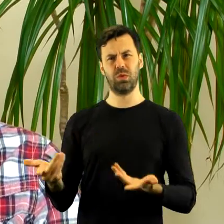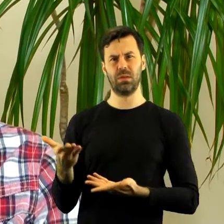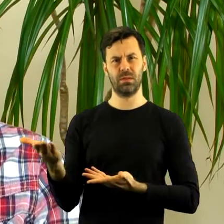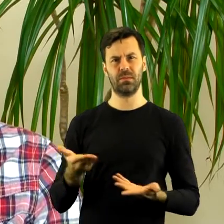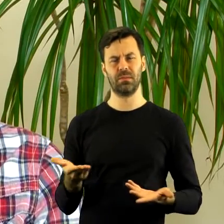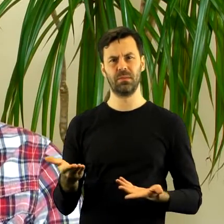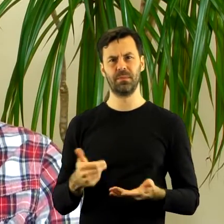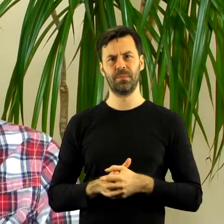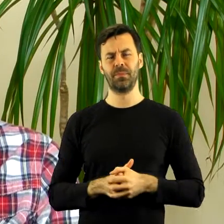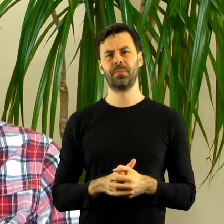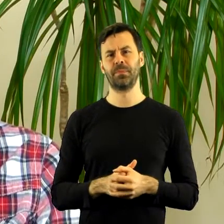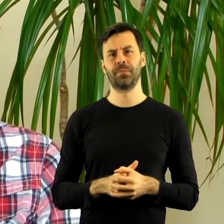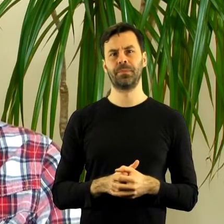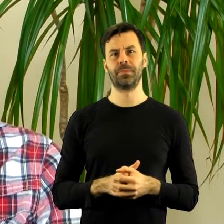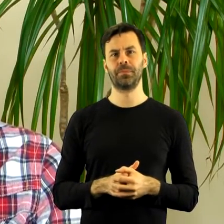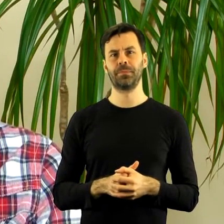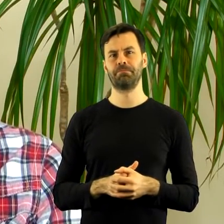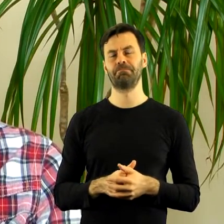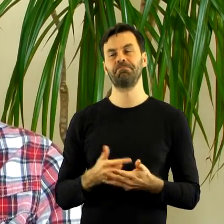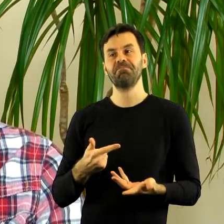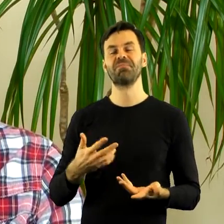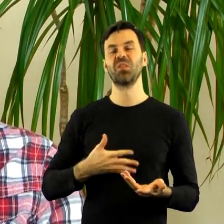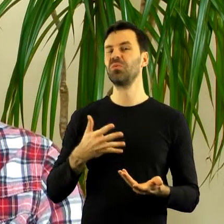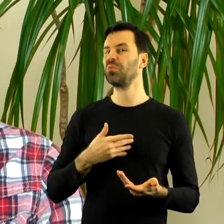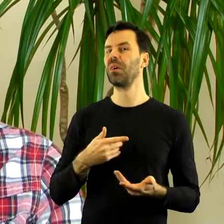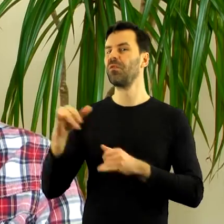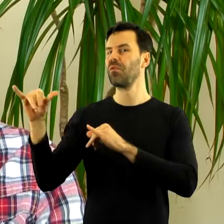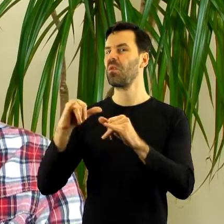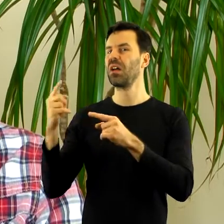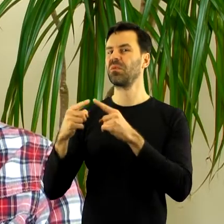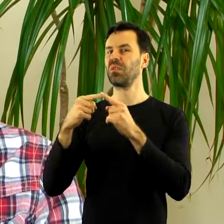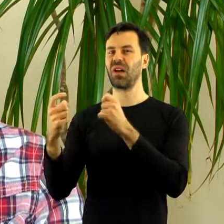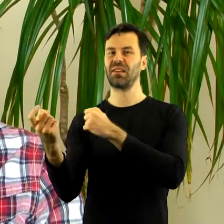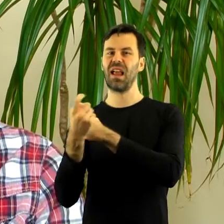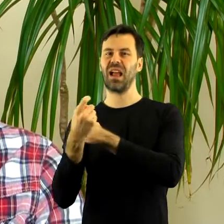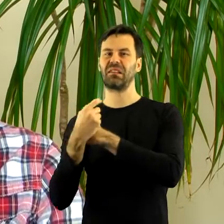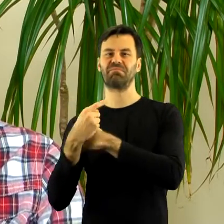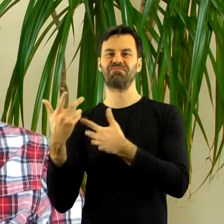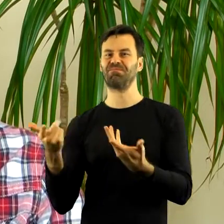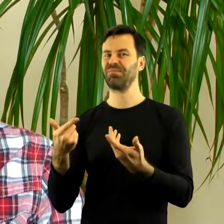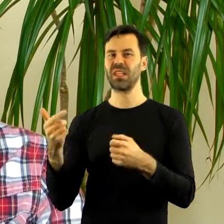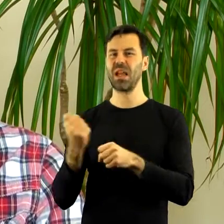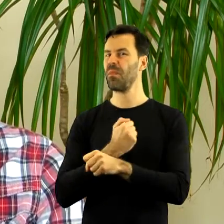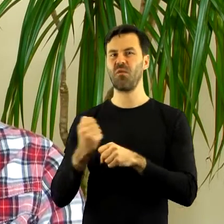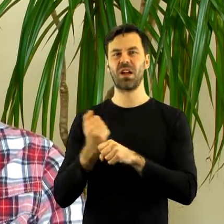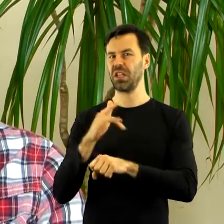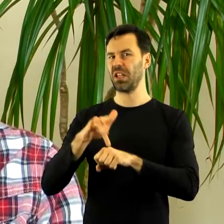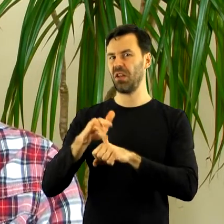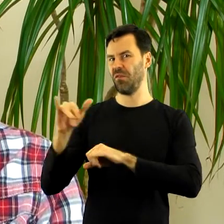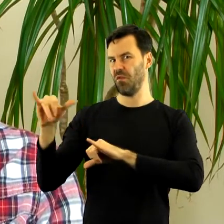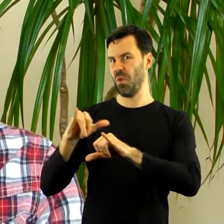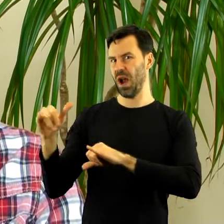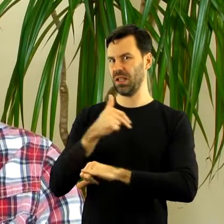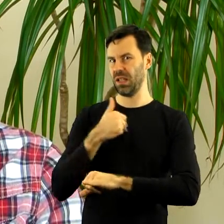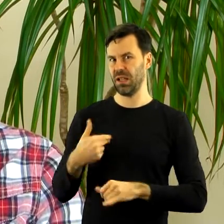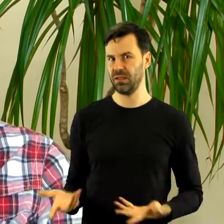problemem i o co pytamy. Ogólnie rzecz biorąc, no, trochę ignorancja i trochę takie niepoważne traktowanie